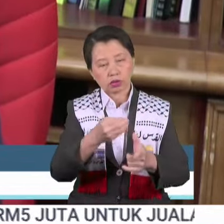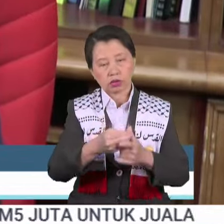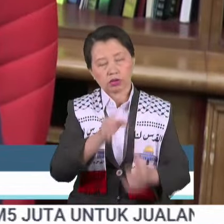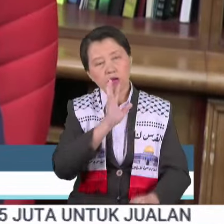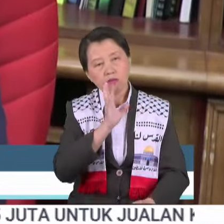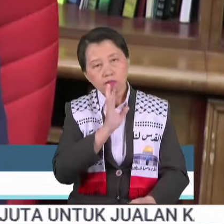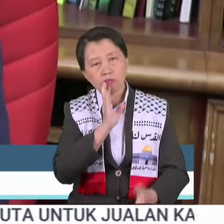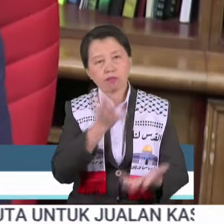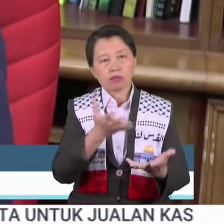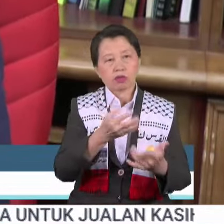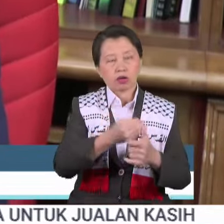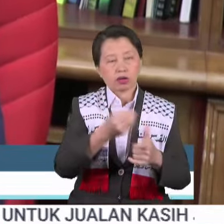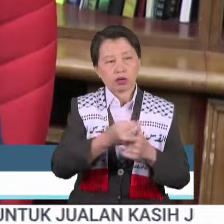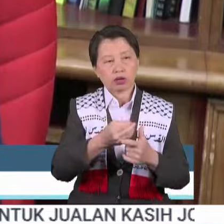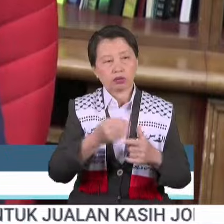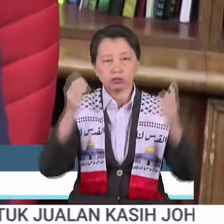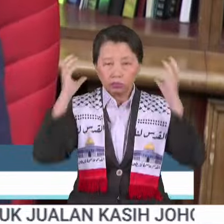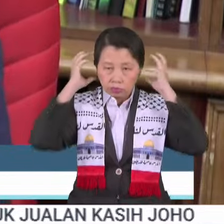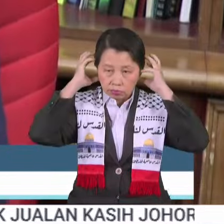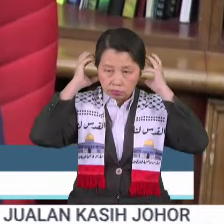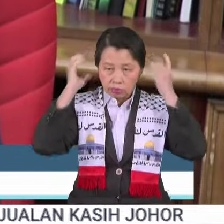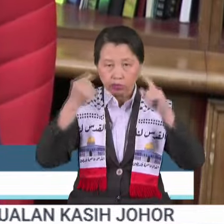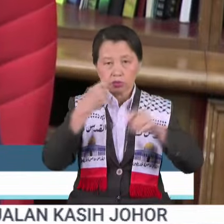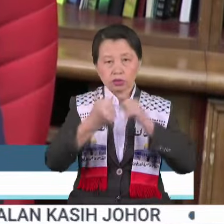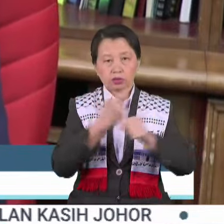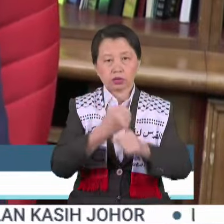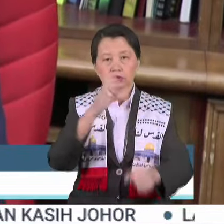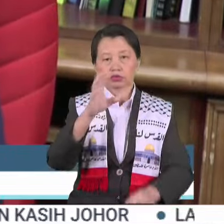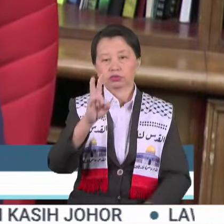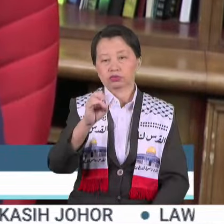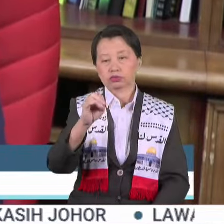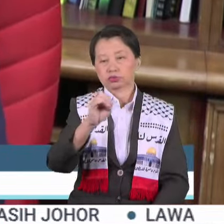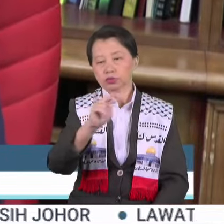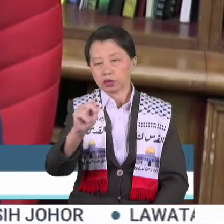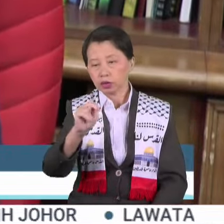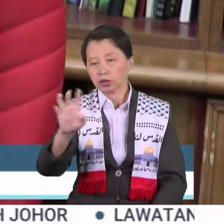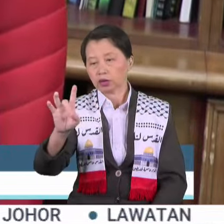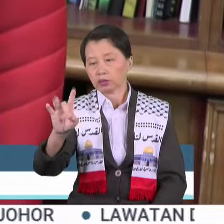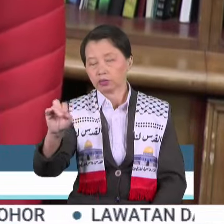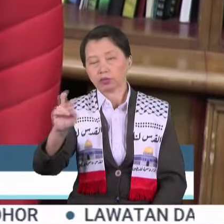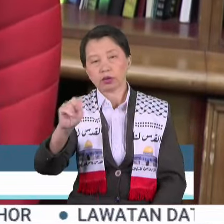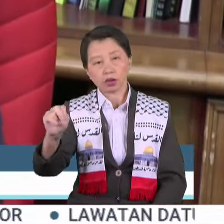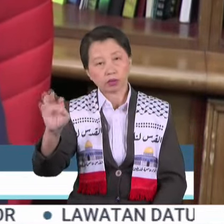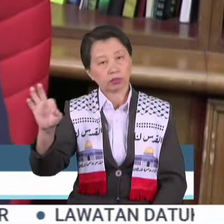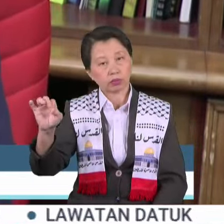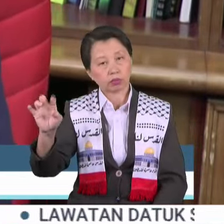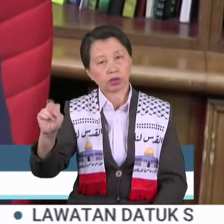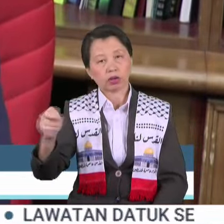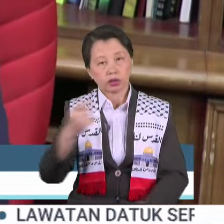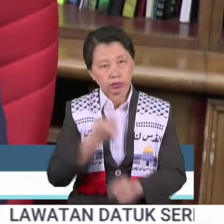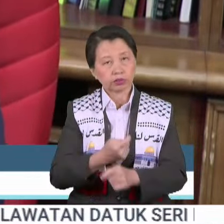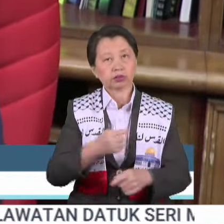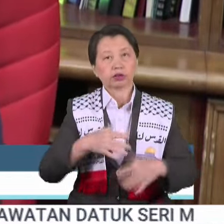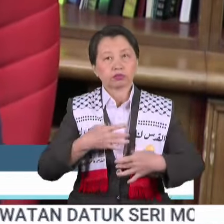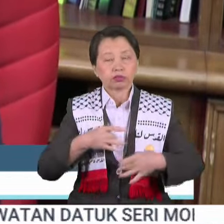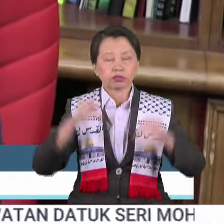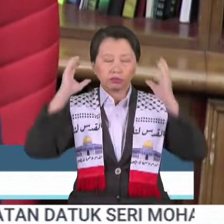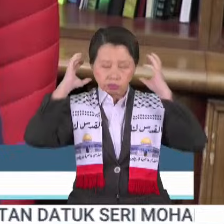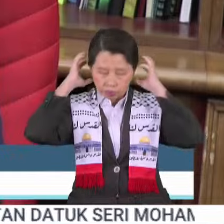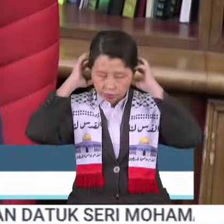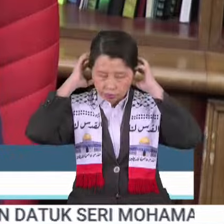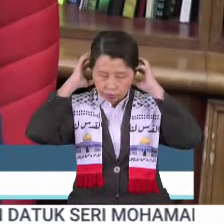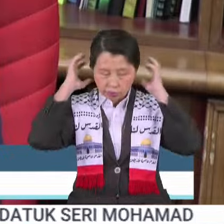peredaran zaman. Lagu tu daripada sama ada daripada 70-an, 80-an, 90-an, memang radio sekarang sentiasa memutarkan lagu-lagu